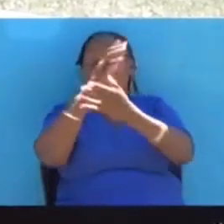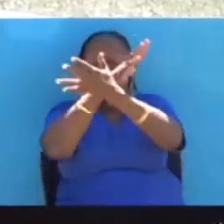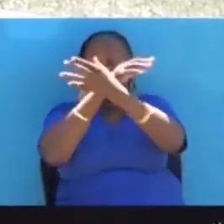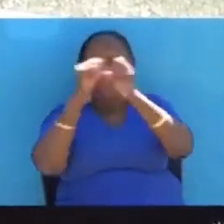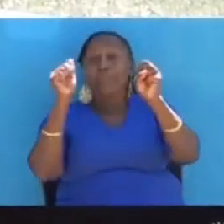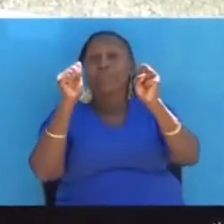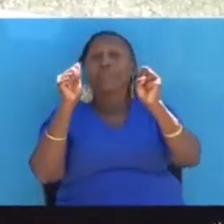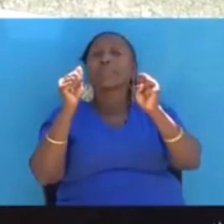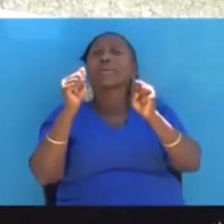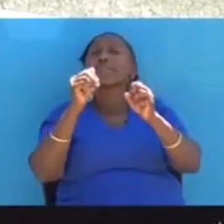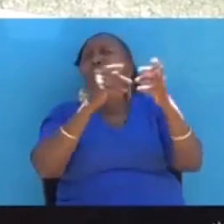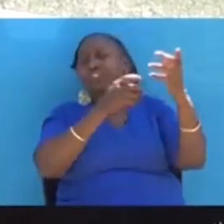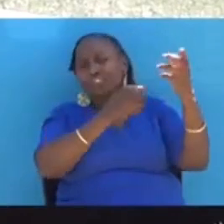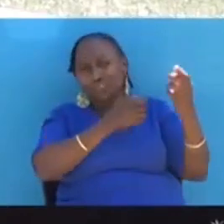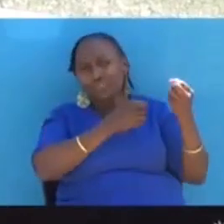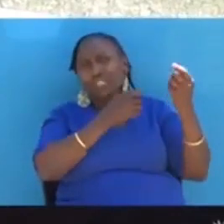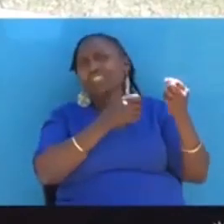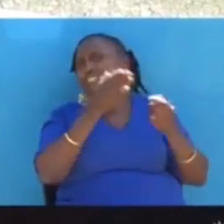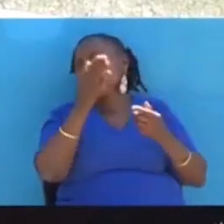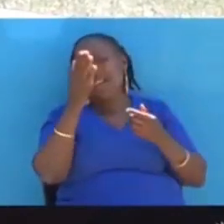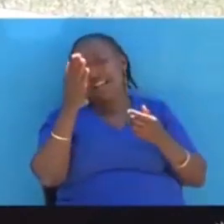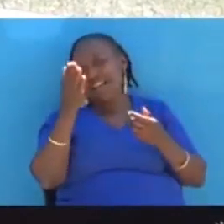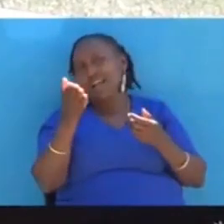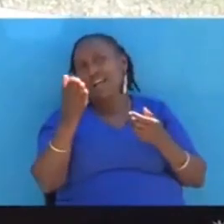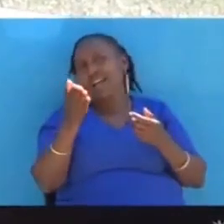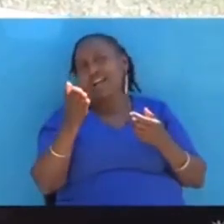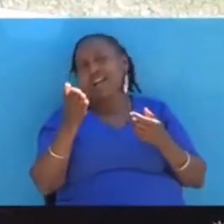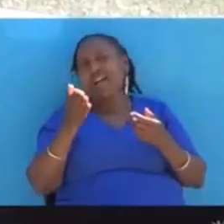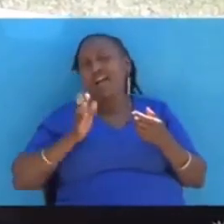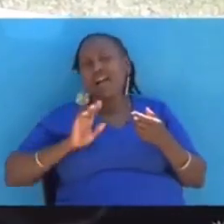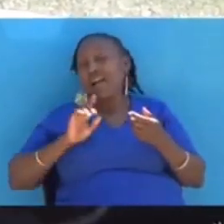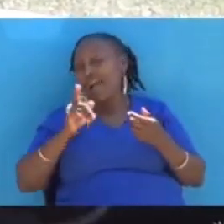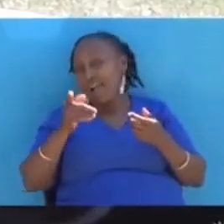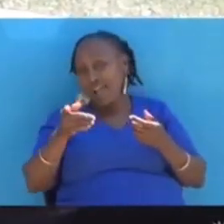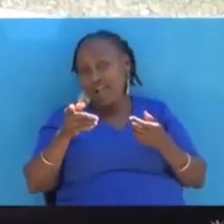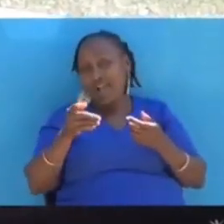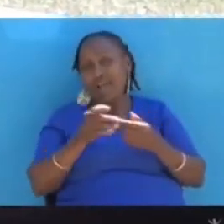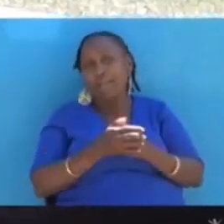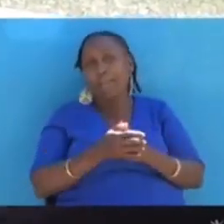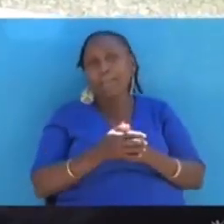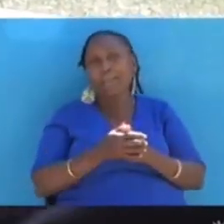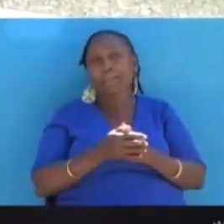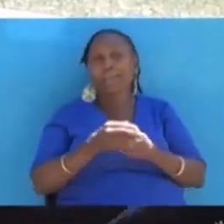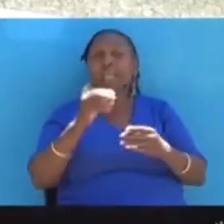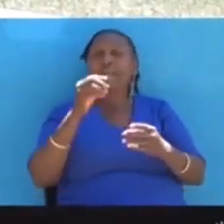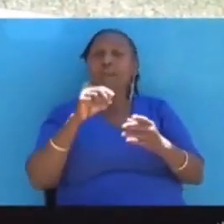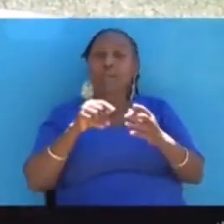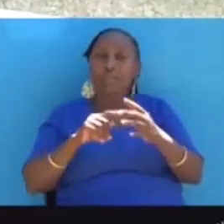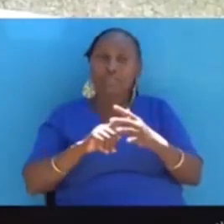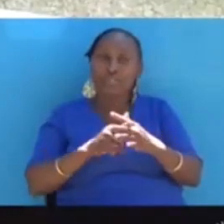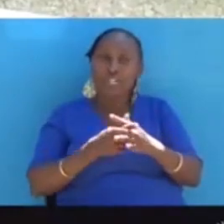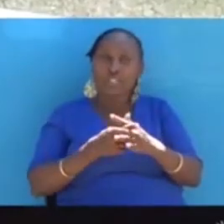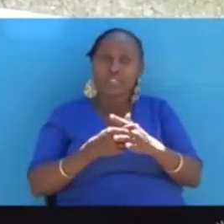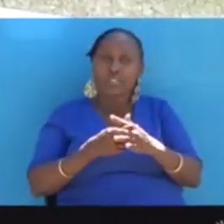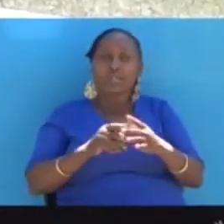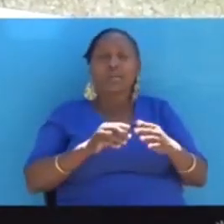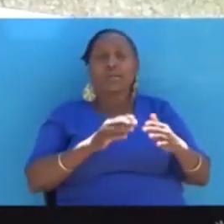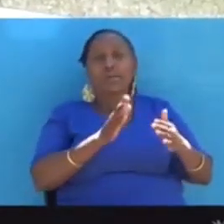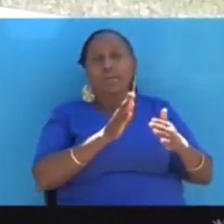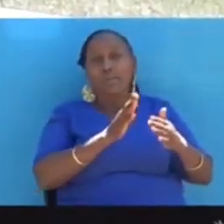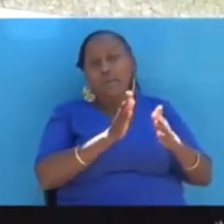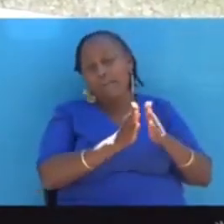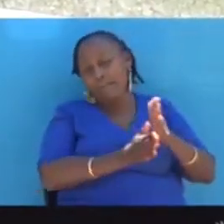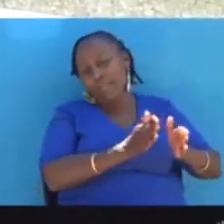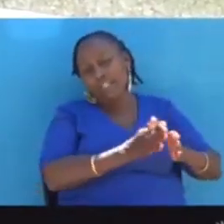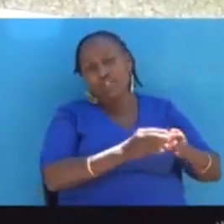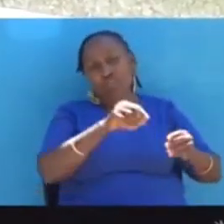mau na misitu yote Kenya, na ameanza mpango ya kupanda miti bilioni 15. Na kwa hivyo muunge